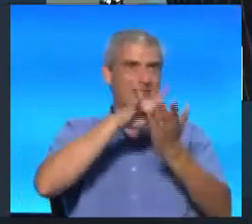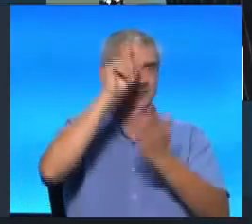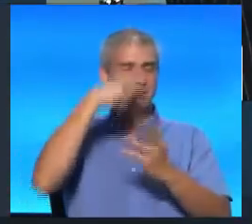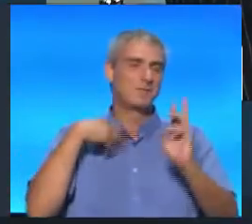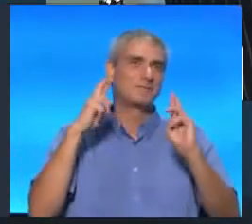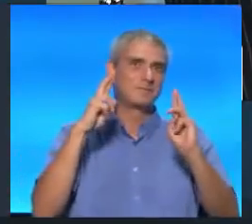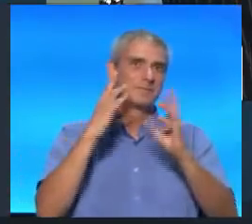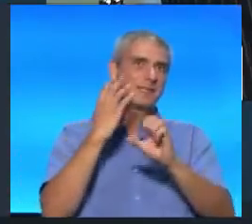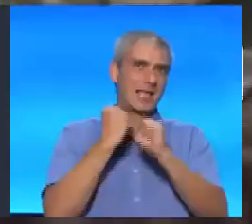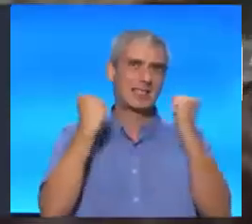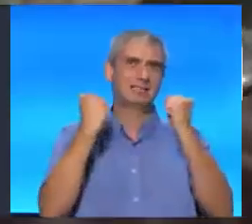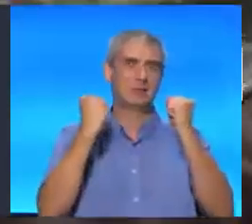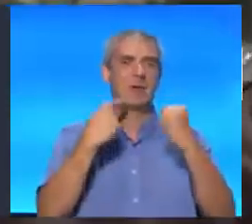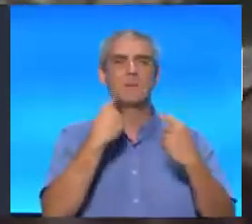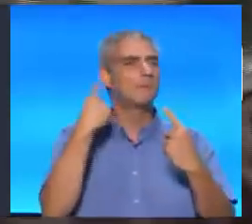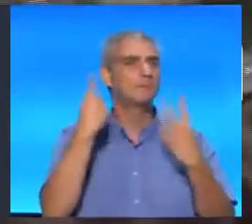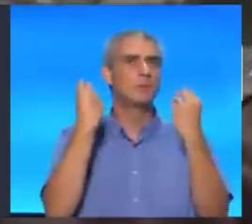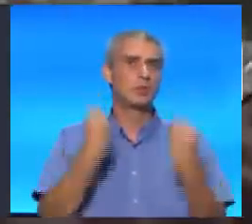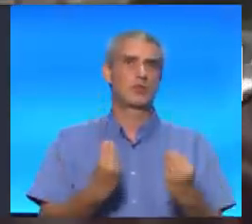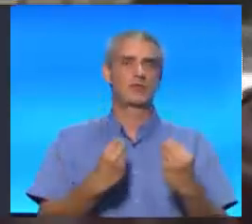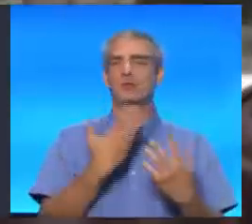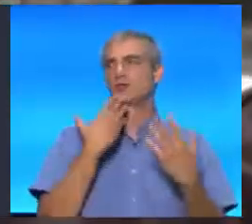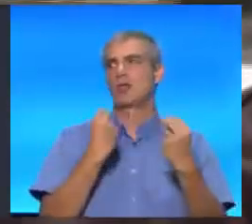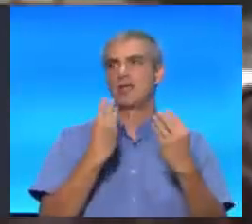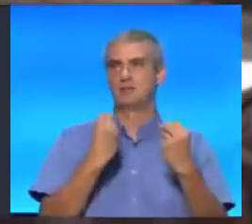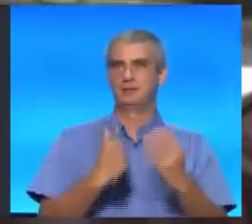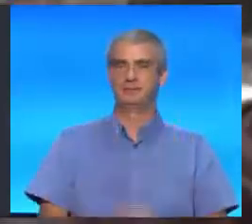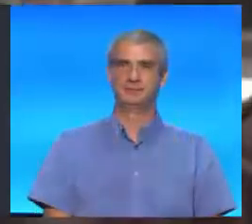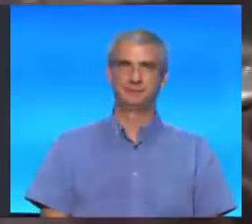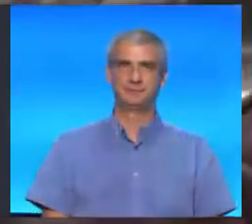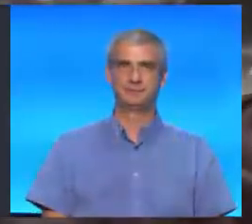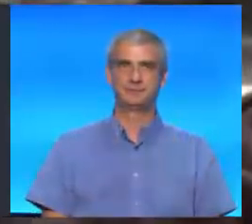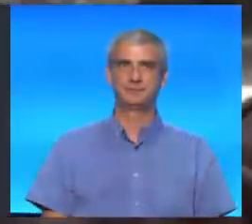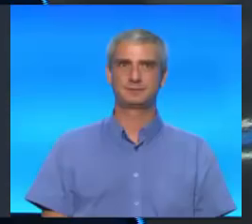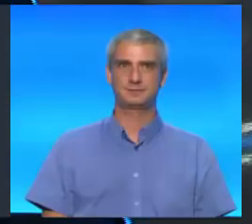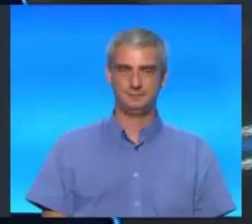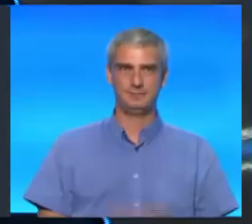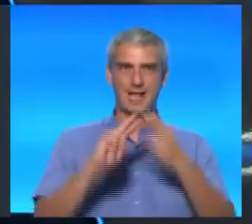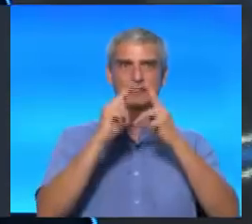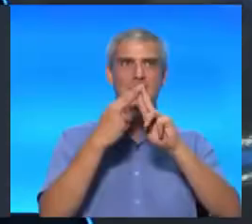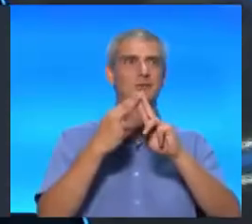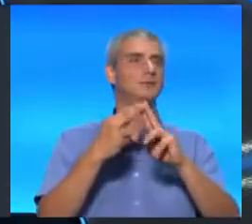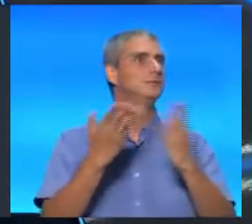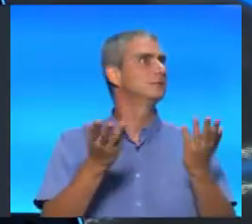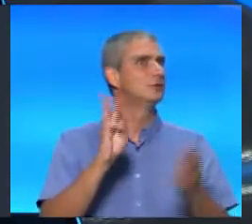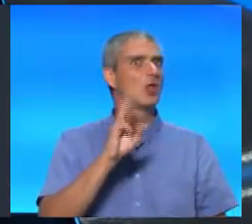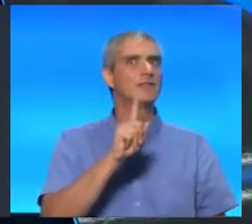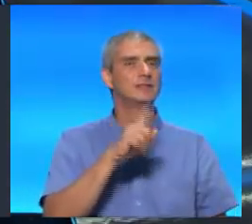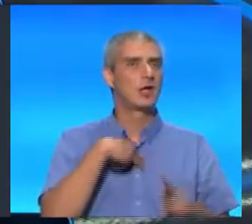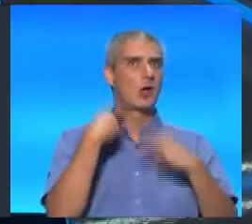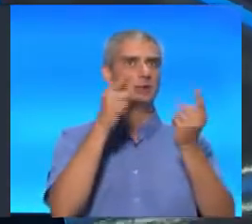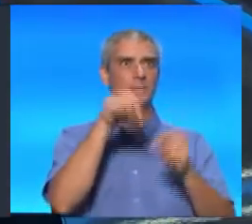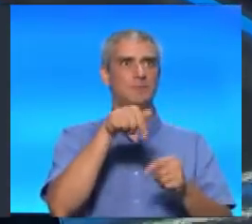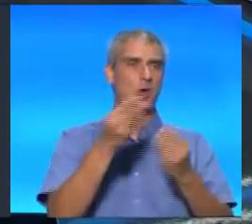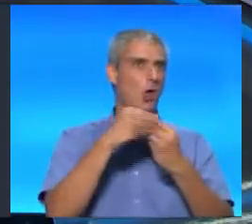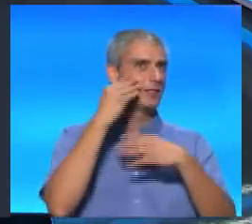שתחזיקו מעמד, בשורות טובות. תודה רבה לך. תודה רבה. גם לכם. להתראות. שרון וקסלר, חוזרים אלייך כאן לעוד